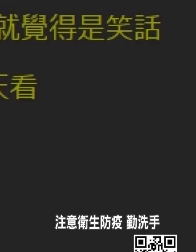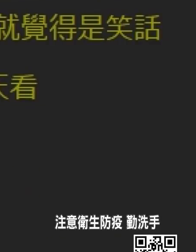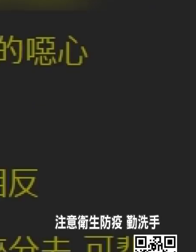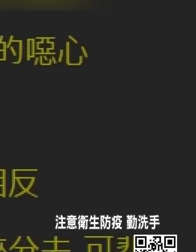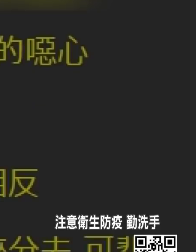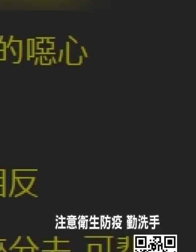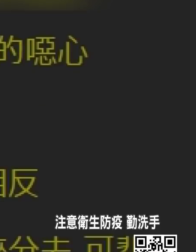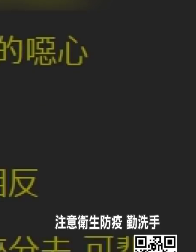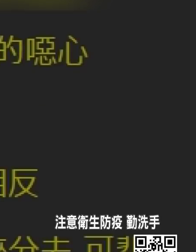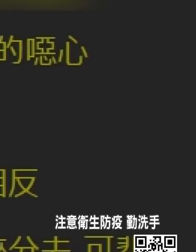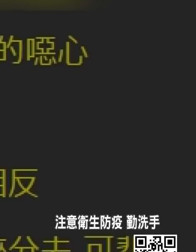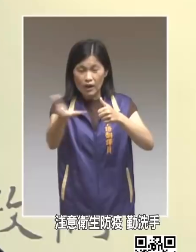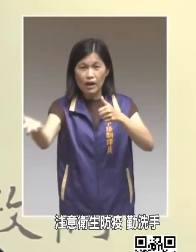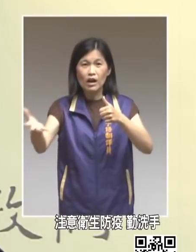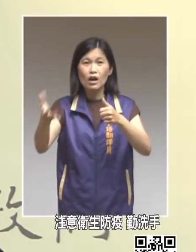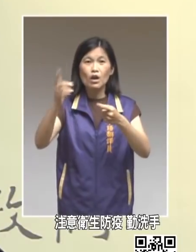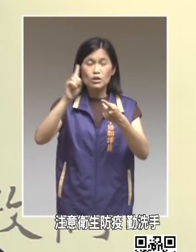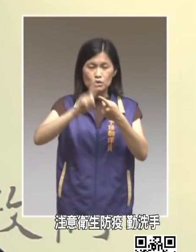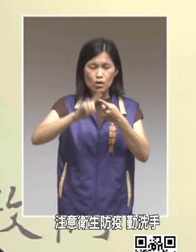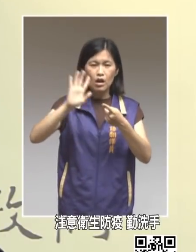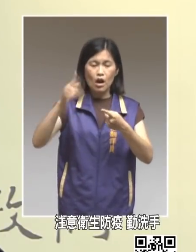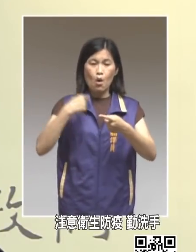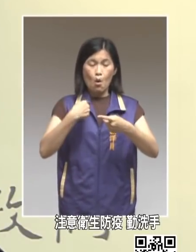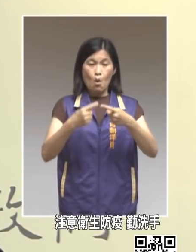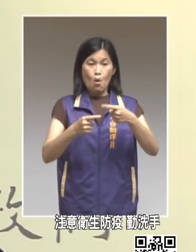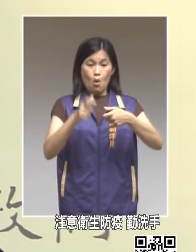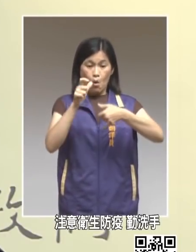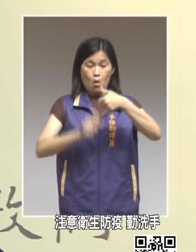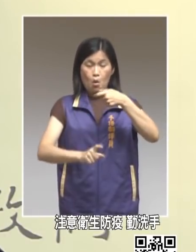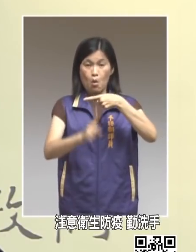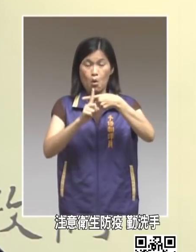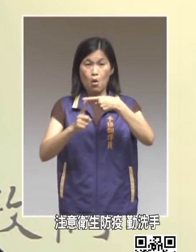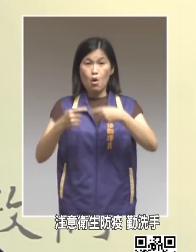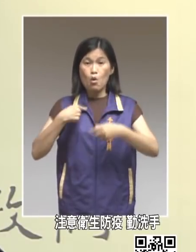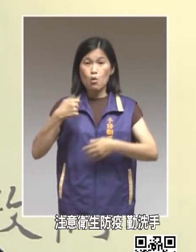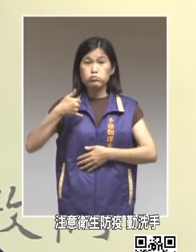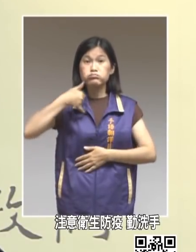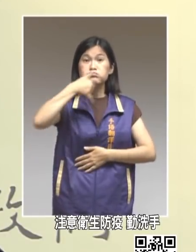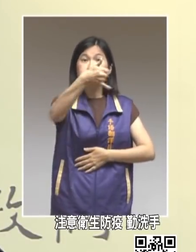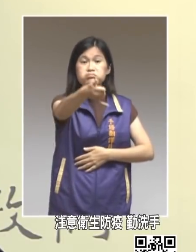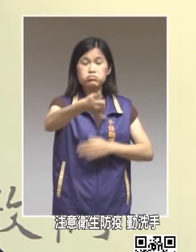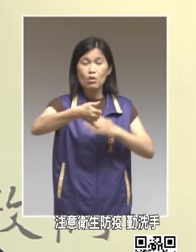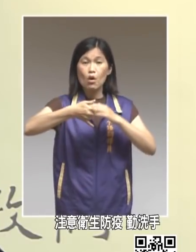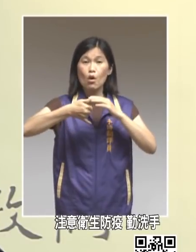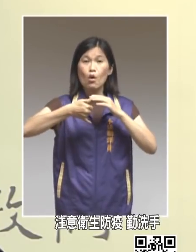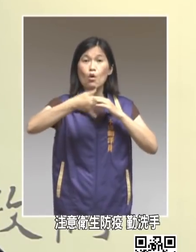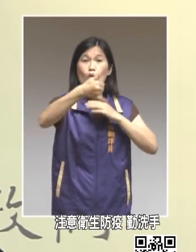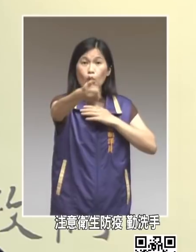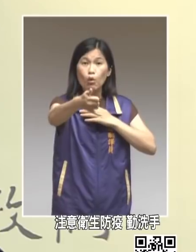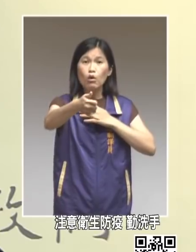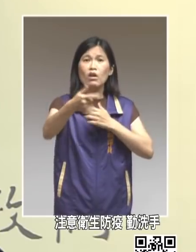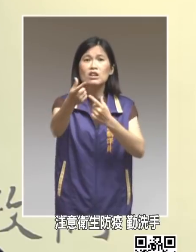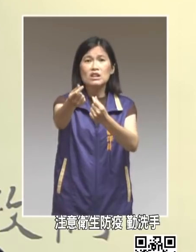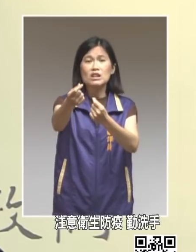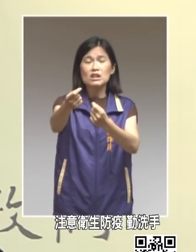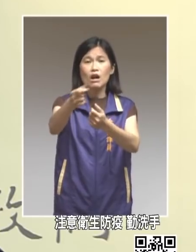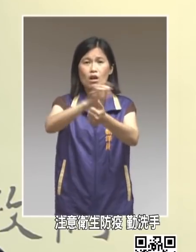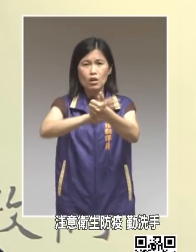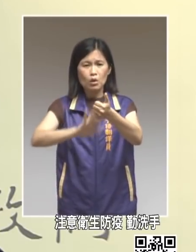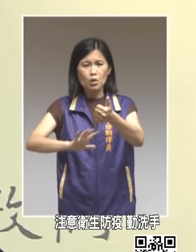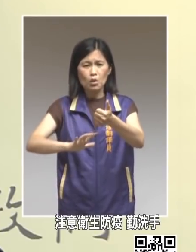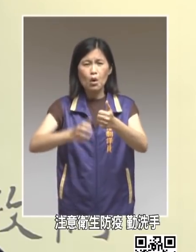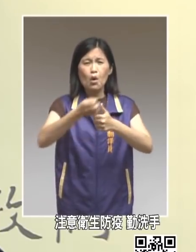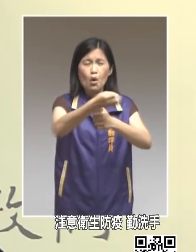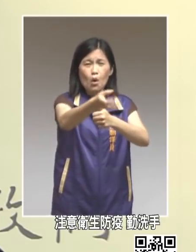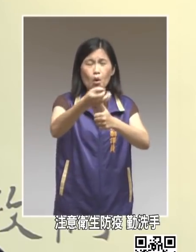进攻高雄害的吗？ 我们的个案到别的地方去也有可能也会造成相关的一些影